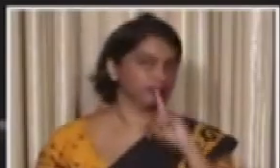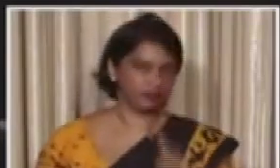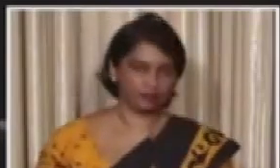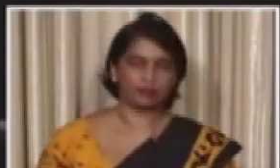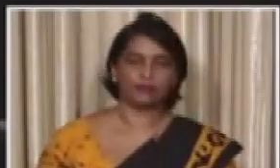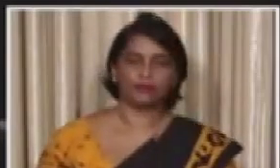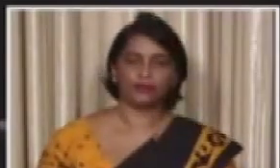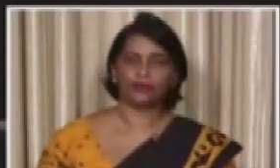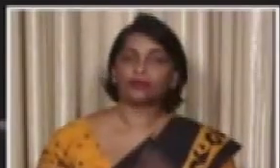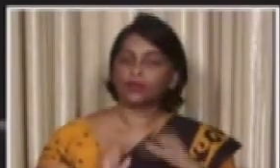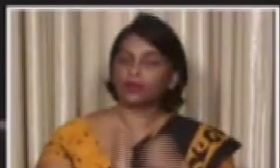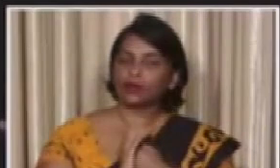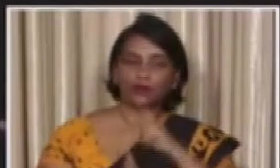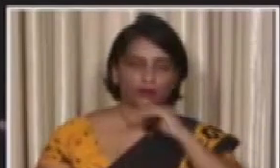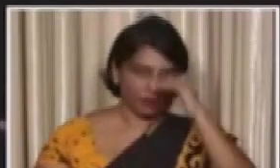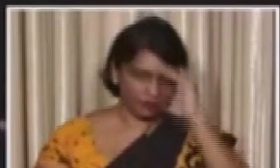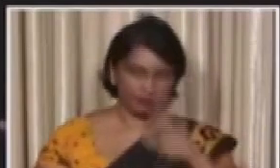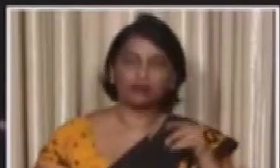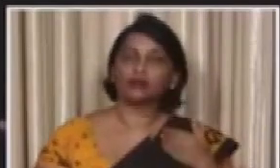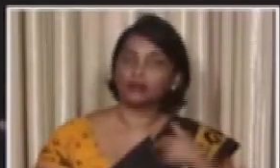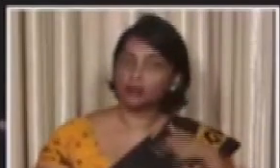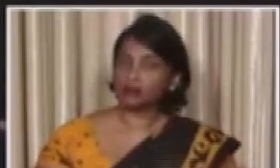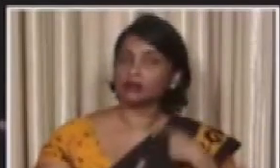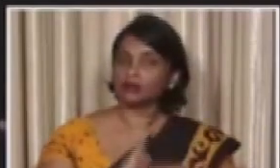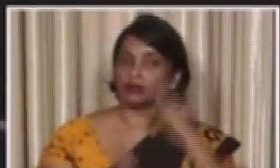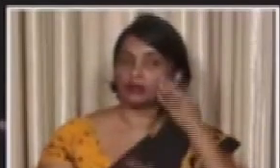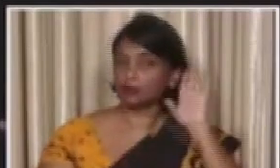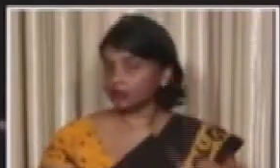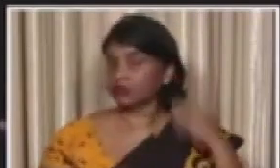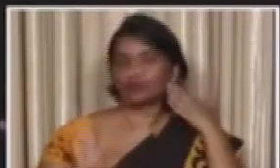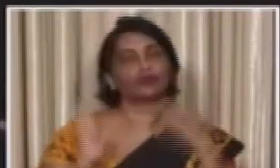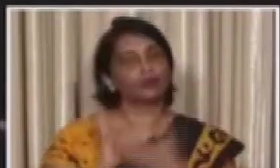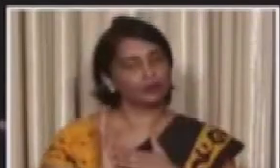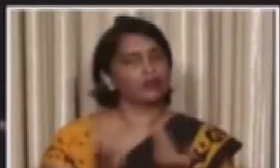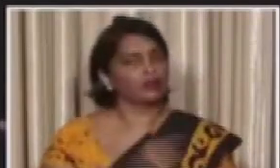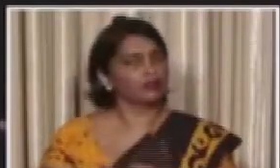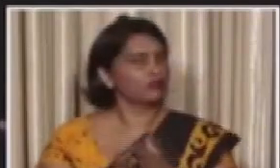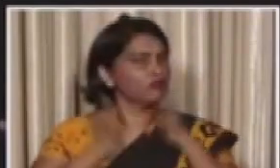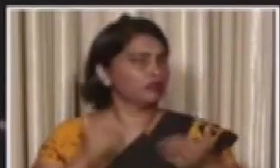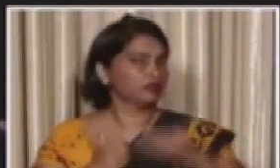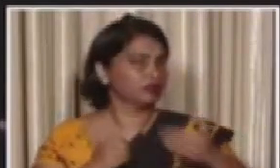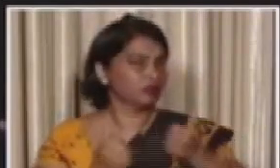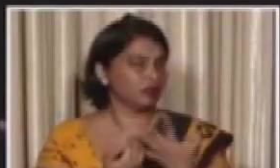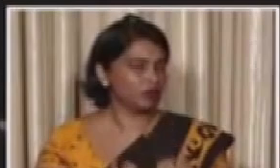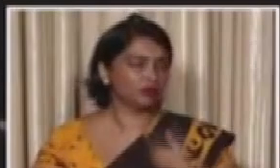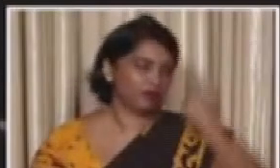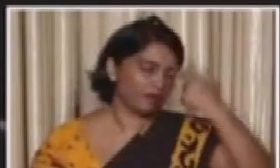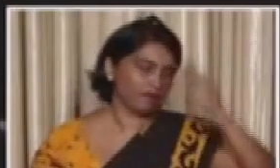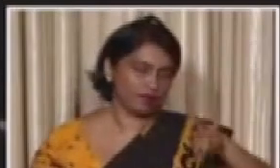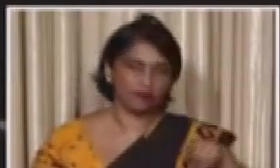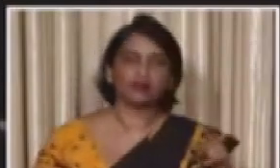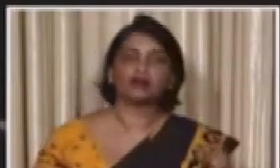සිටිනවා. ගරු කථානායකතුමනි, මෙම රටේ කාන්තාවන් වෙනුවෙන් තව බොහෝ දුරක් යා යුතු බව මාගේ